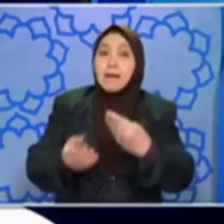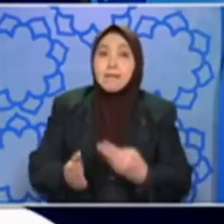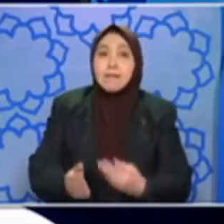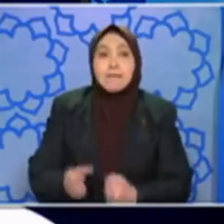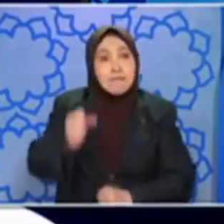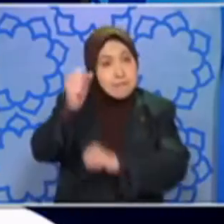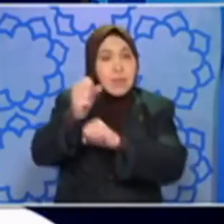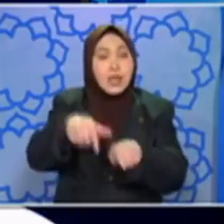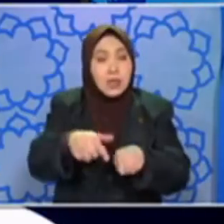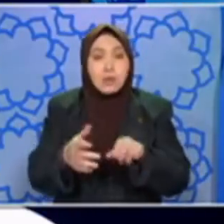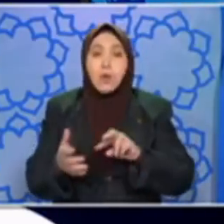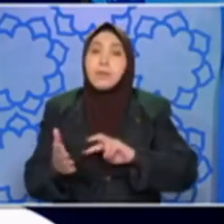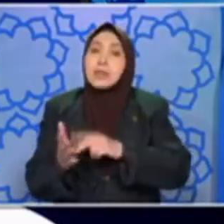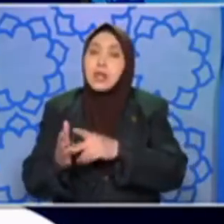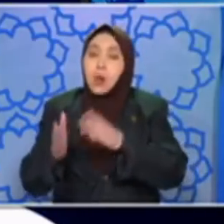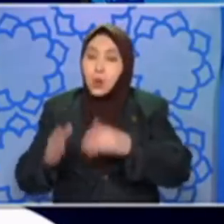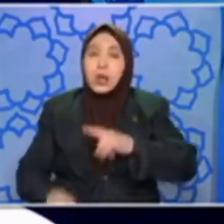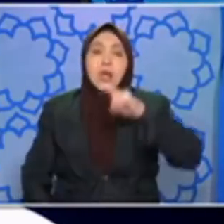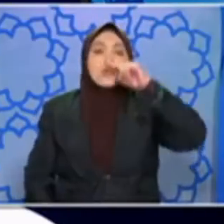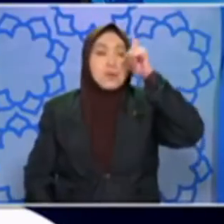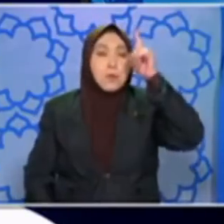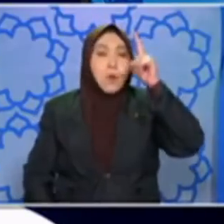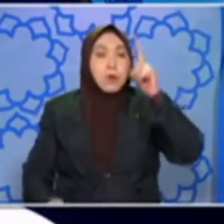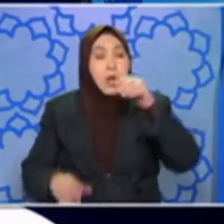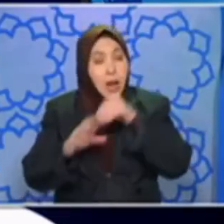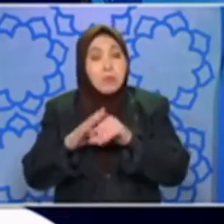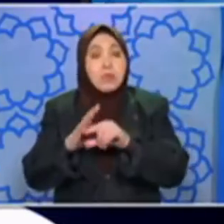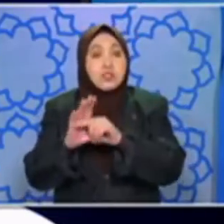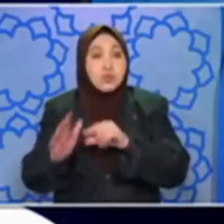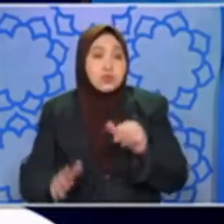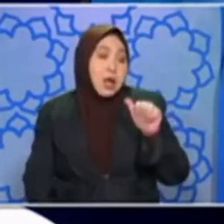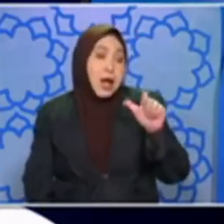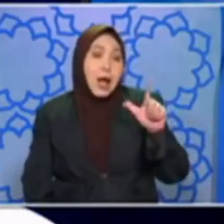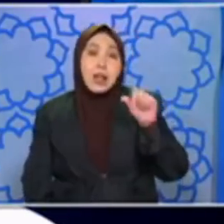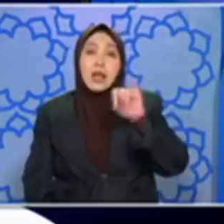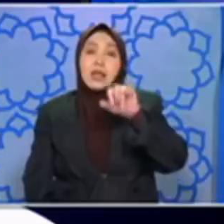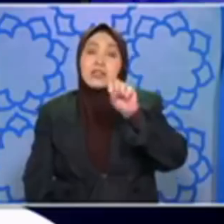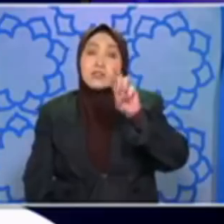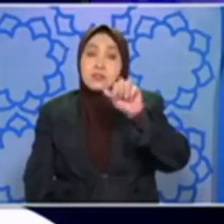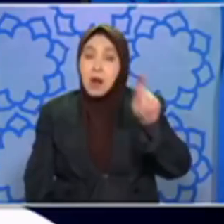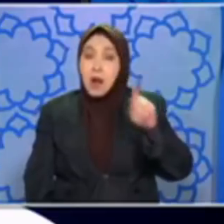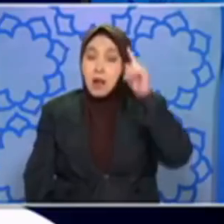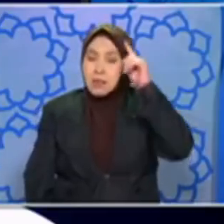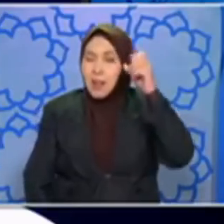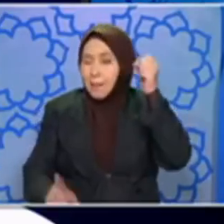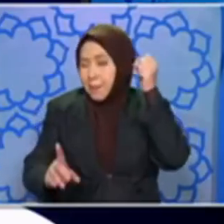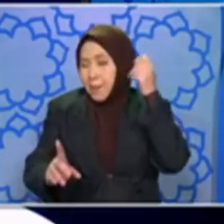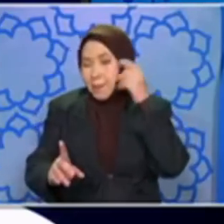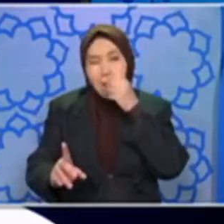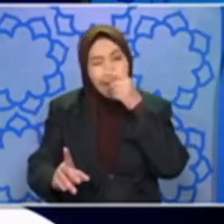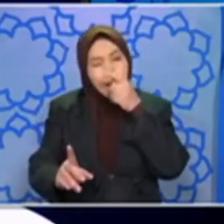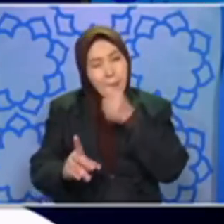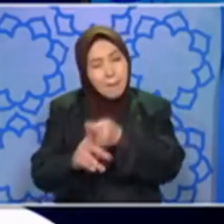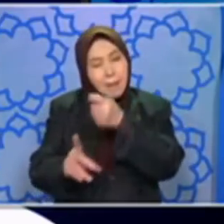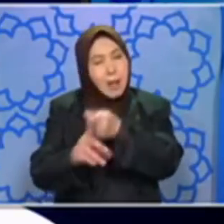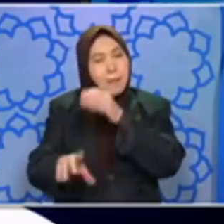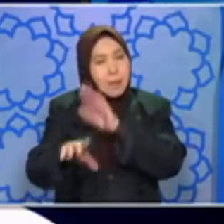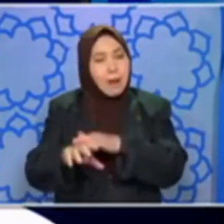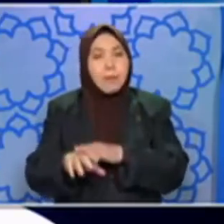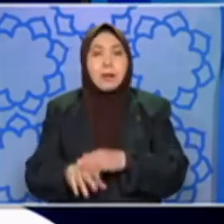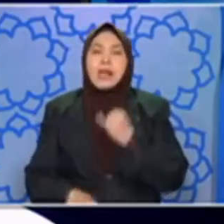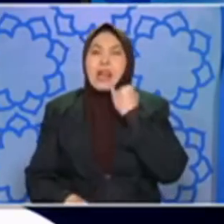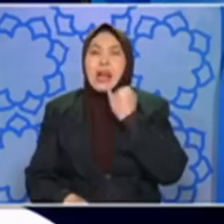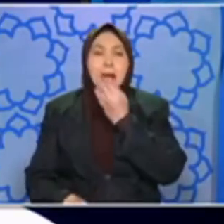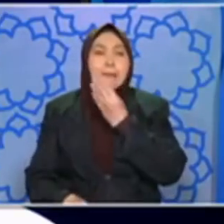adalah petanda orang yang sombong. Padahal dalam surah Al-Isra ini, Allah menemplak kepada Bani Israel yang membuat kerosakan itu kerana dia